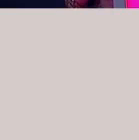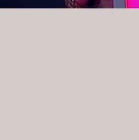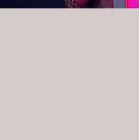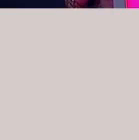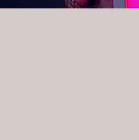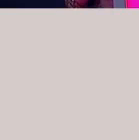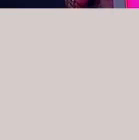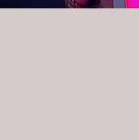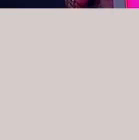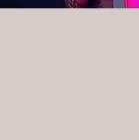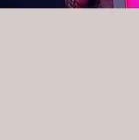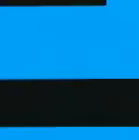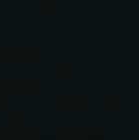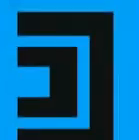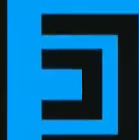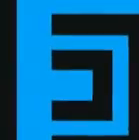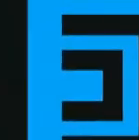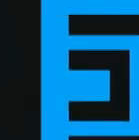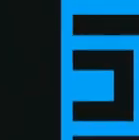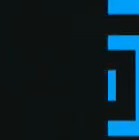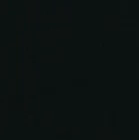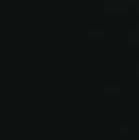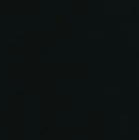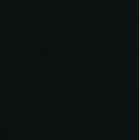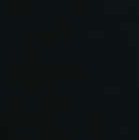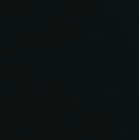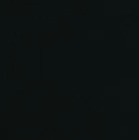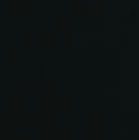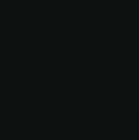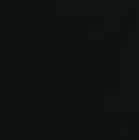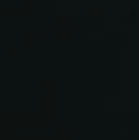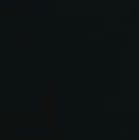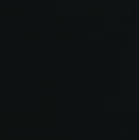במימון ציבורי, ולהדיח אותה מתפקידה, זה משהו שהילד...